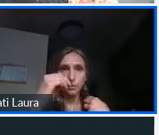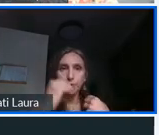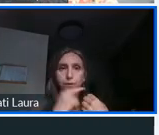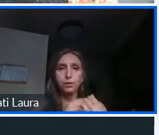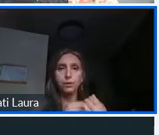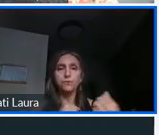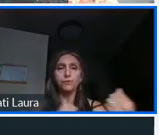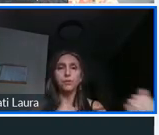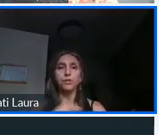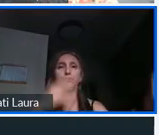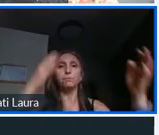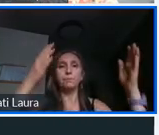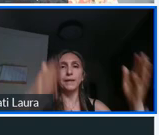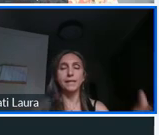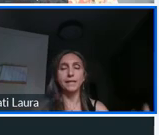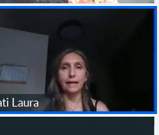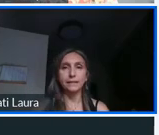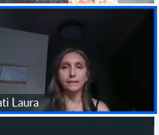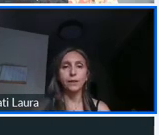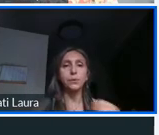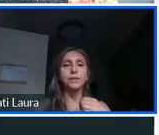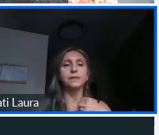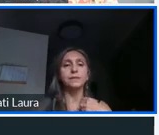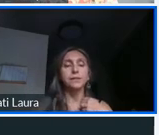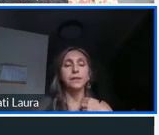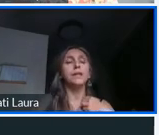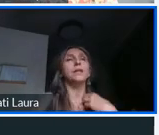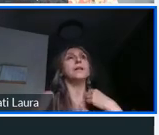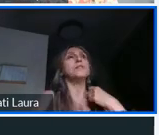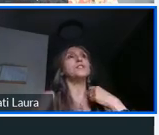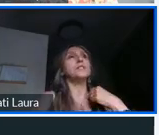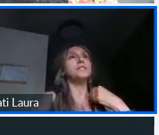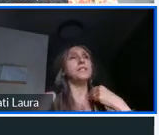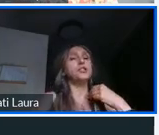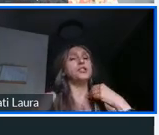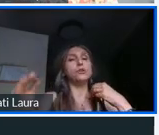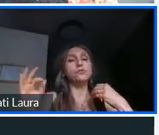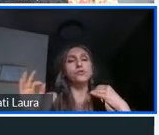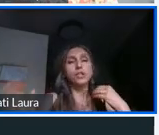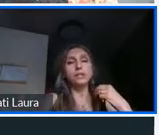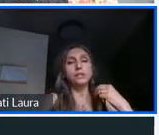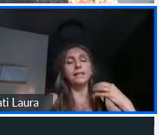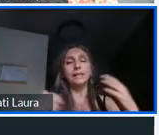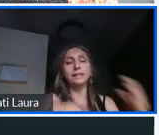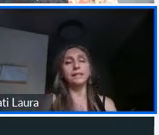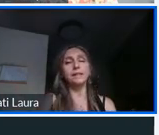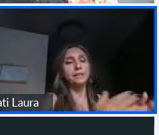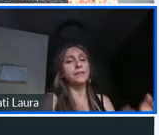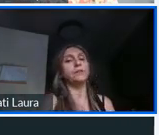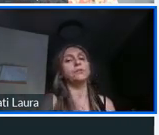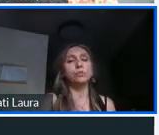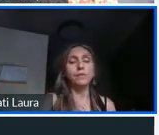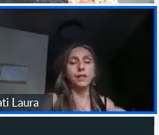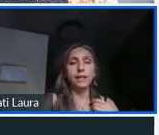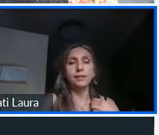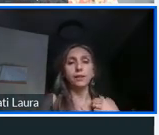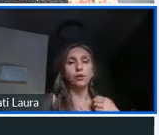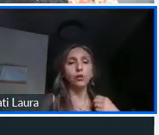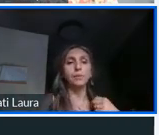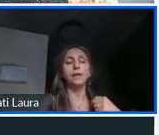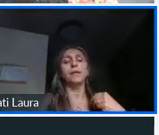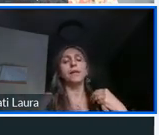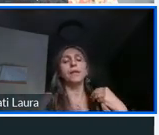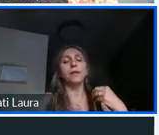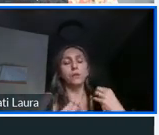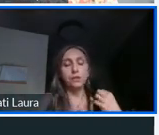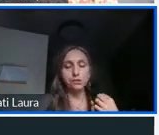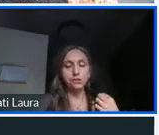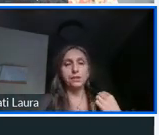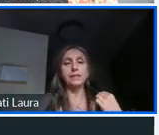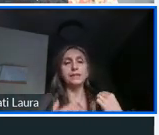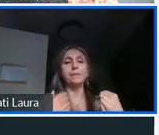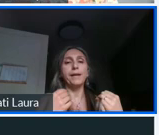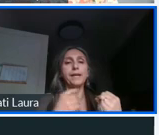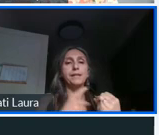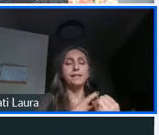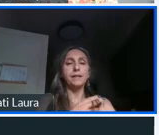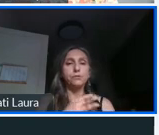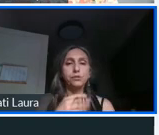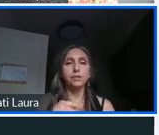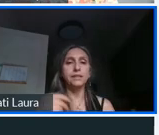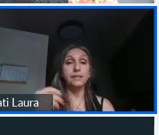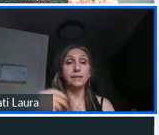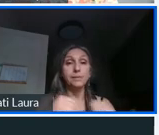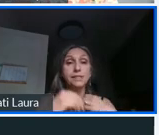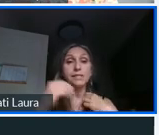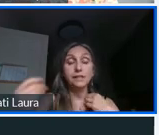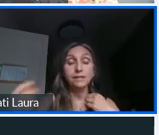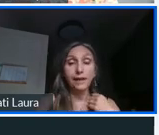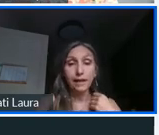nasce dall'Open Knowledge Foundation per i dati e quindi gestisce concetti che altrimenti non troverete come collezione di database,